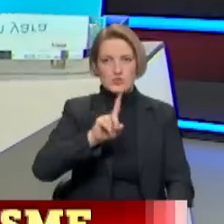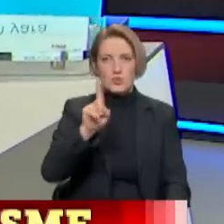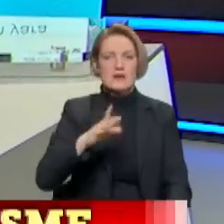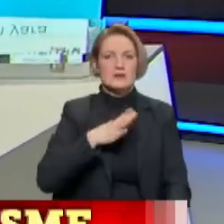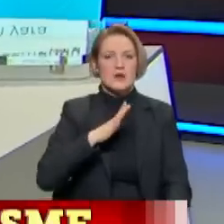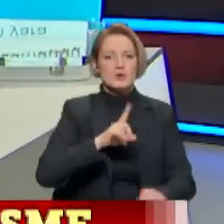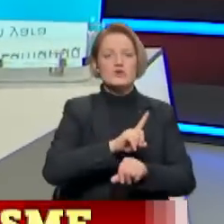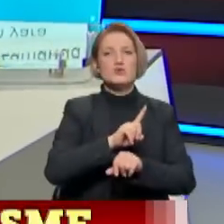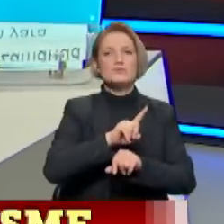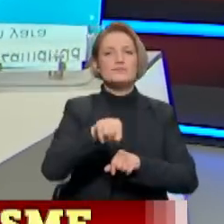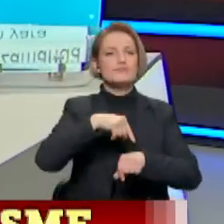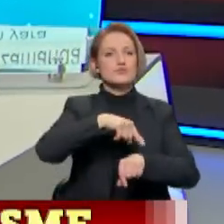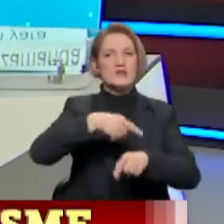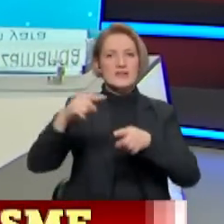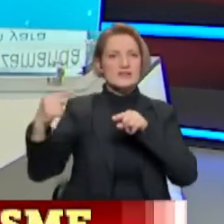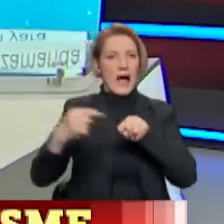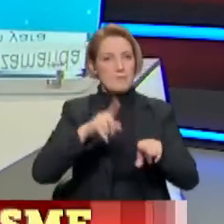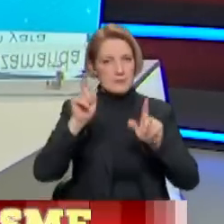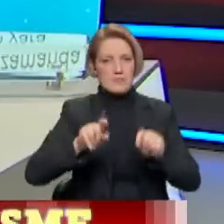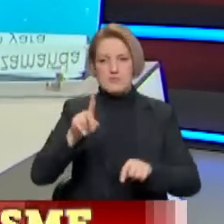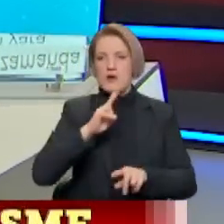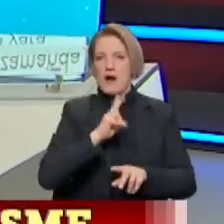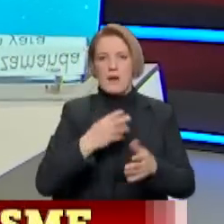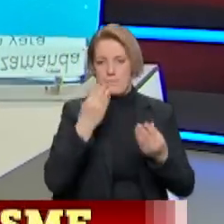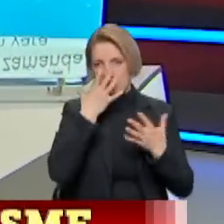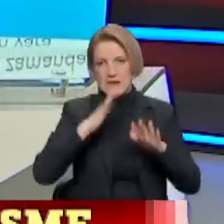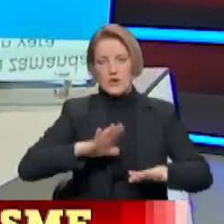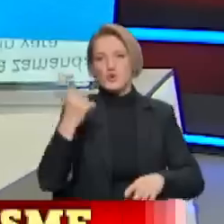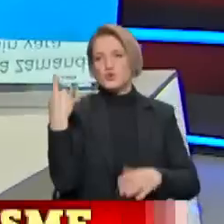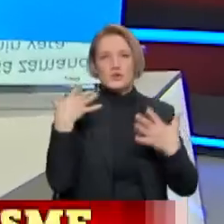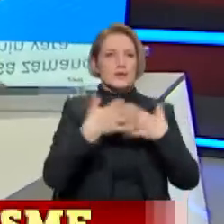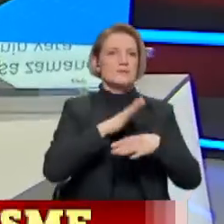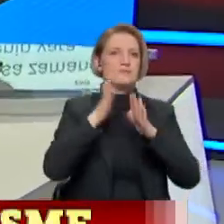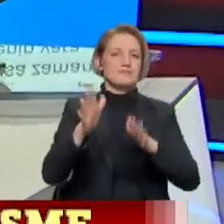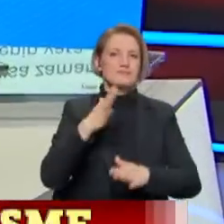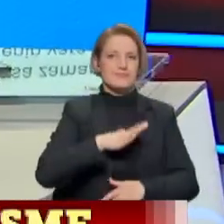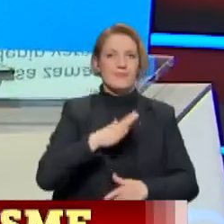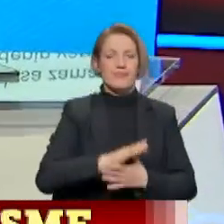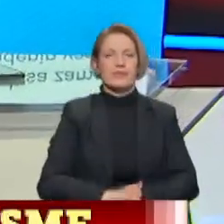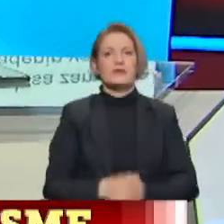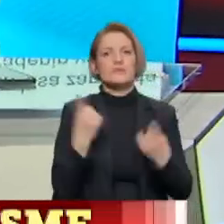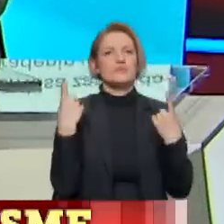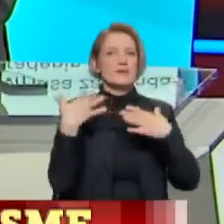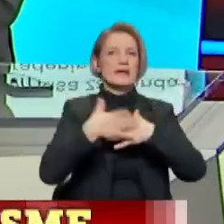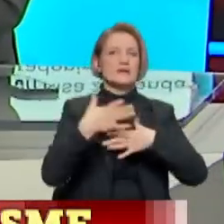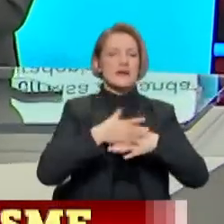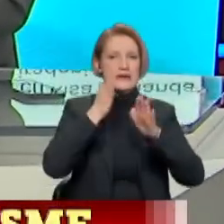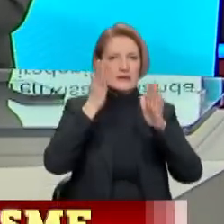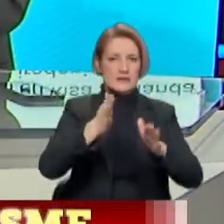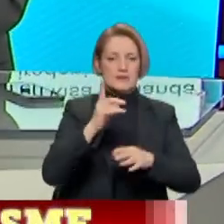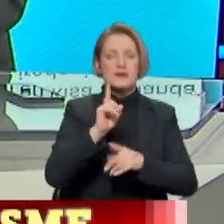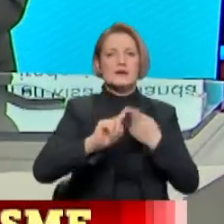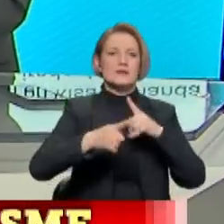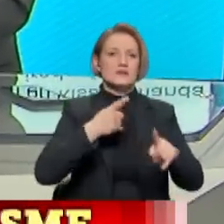Hani süreci takip ettiğinizde bu kararı bekliyor muydunuz soracağım. Ama önce bir dün geceye gitmek istiyorum Muharrem Bey. Dün geceye gidelim. Kılıçdaroğlu